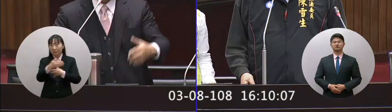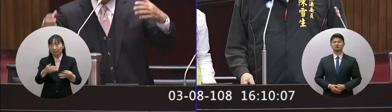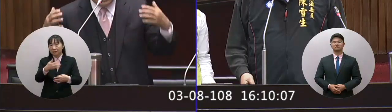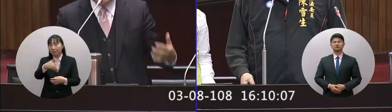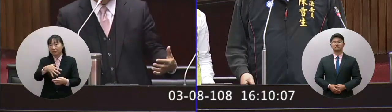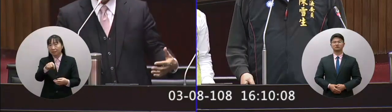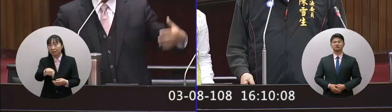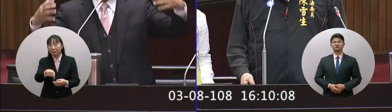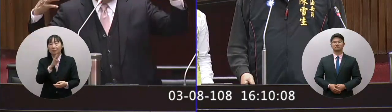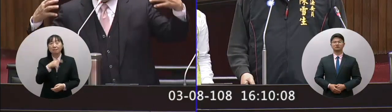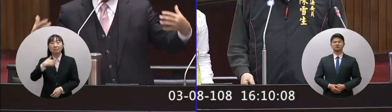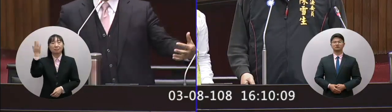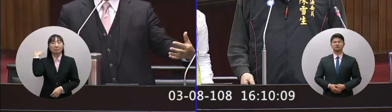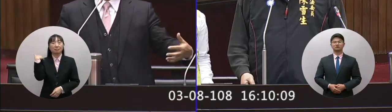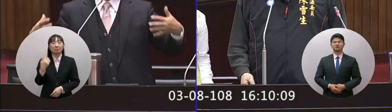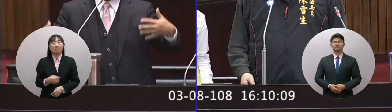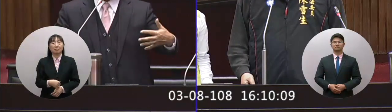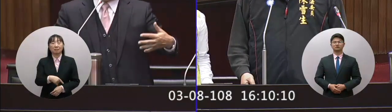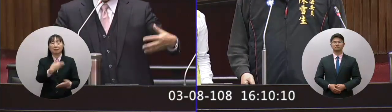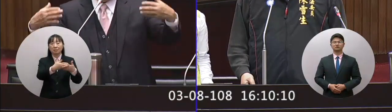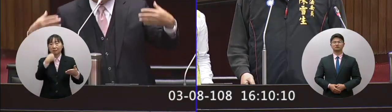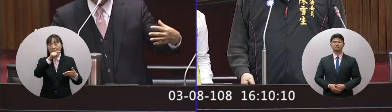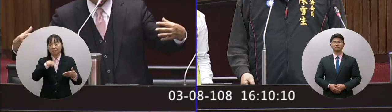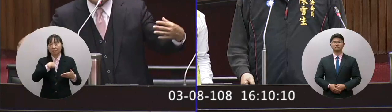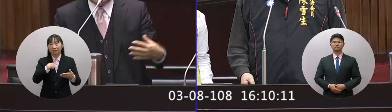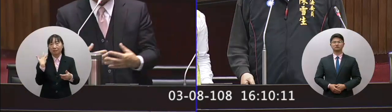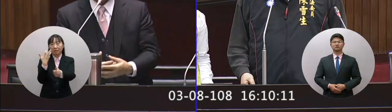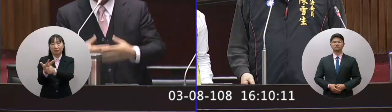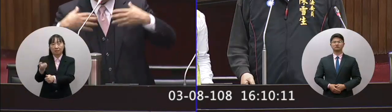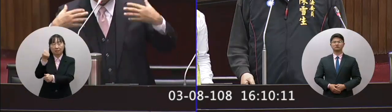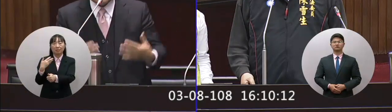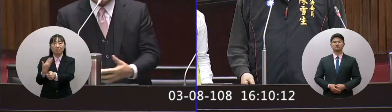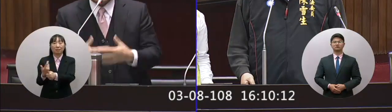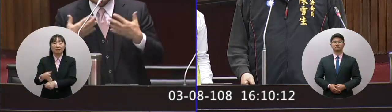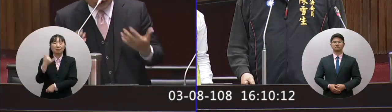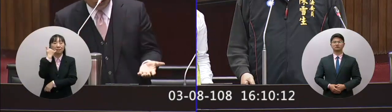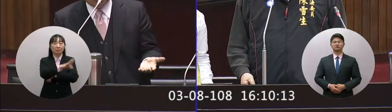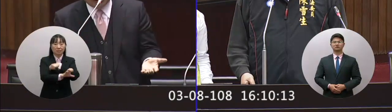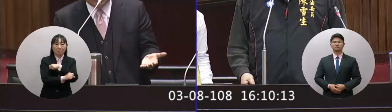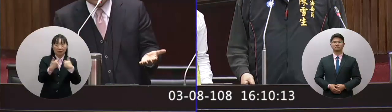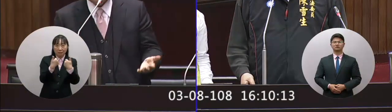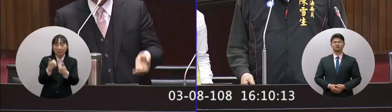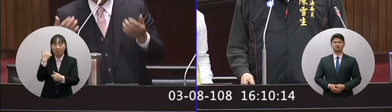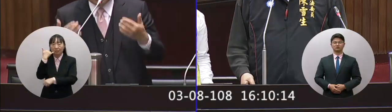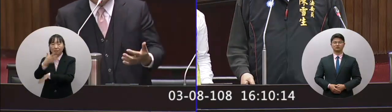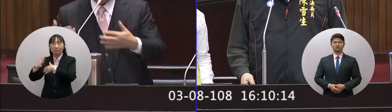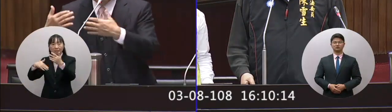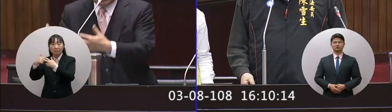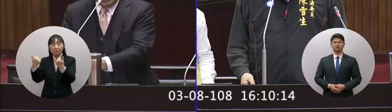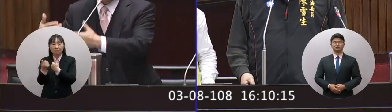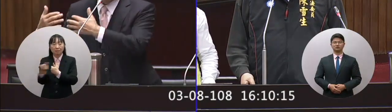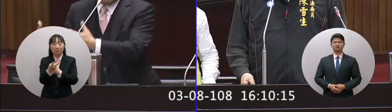水，就是当年两边的政府授权海基会、海协会洽谈成功的例子。所